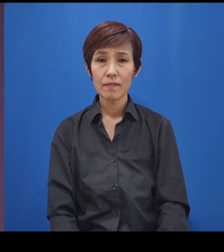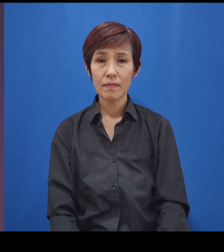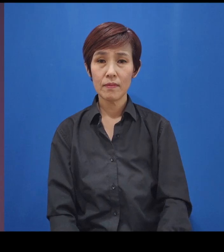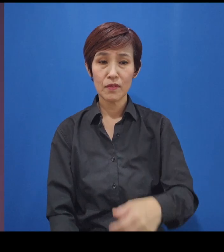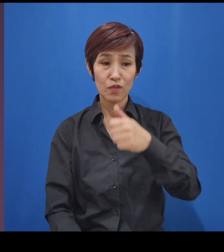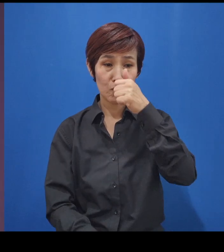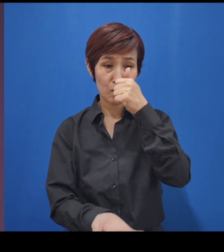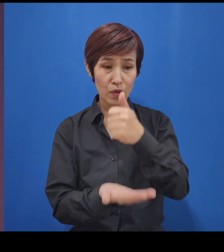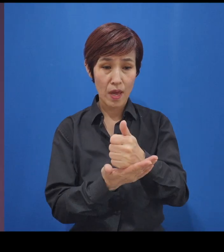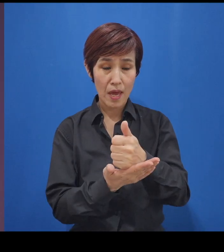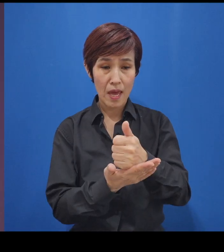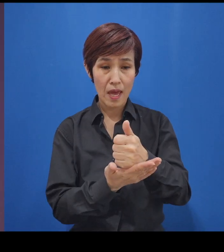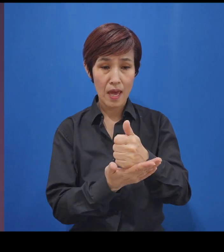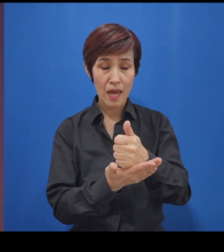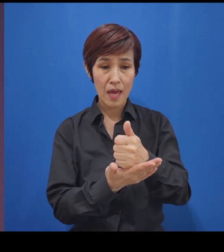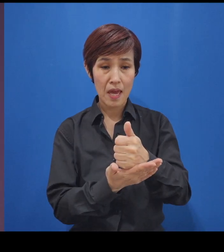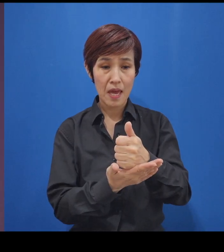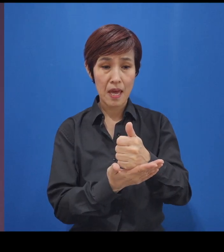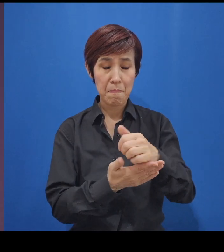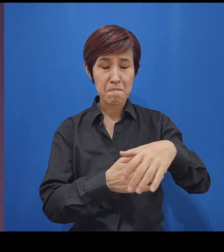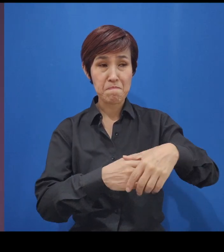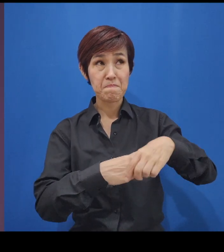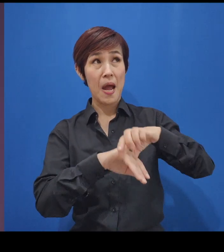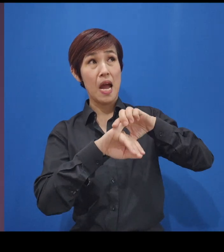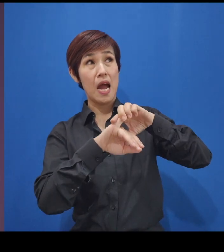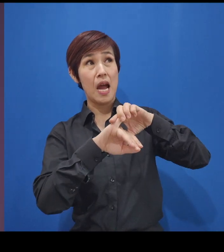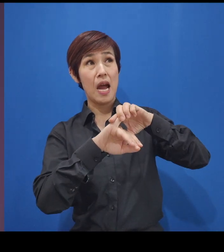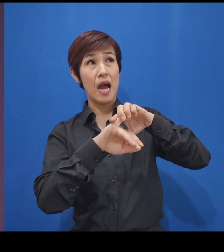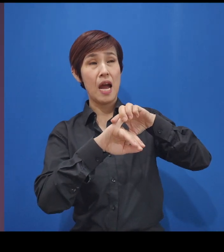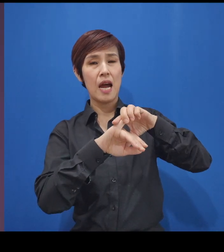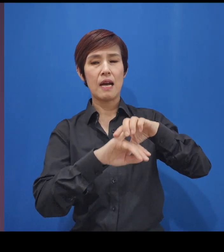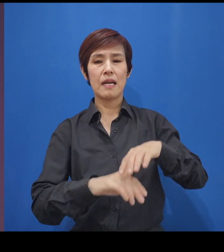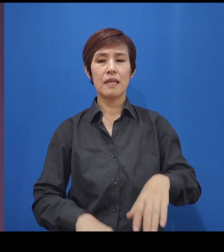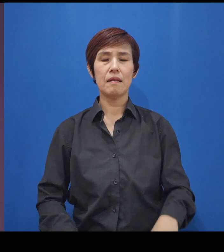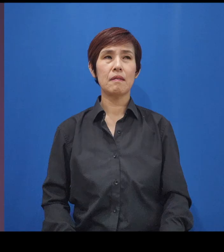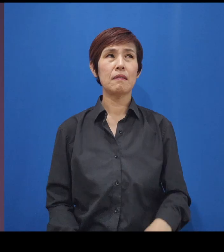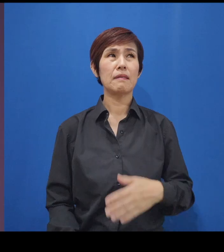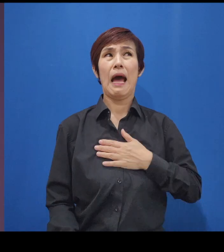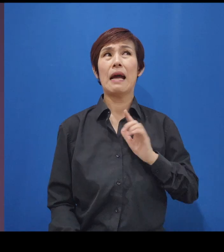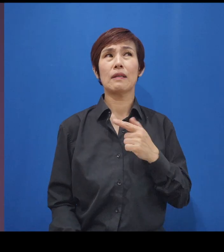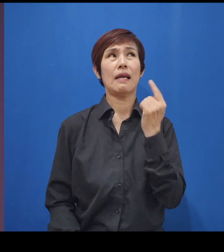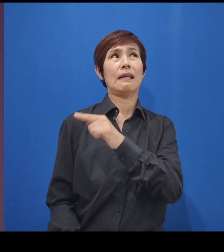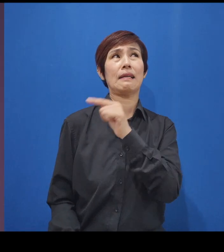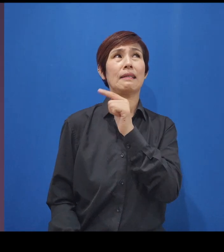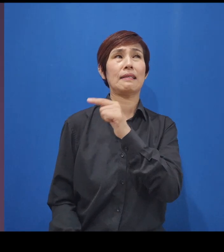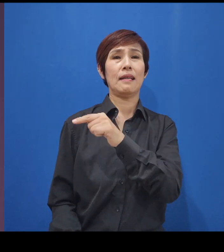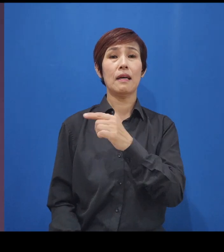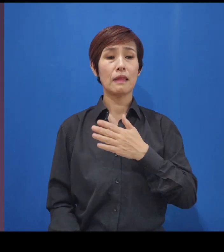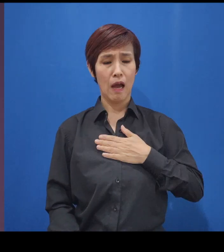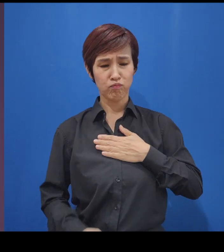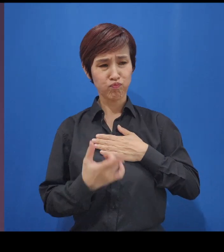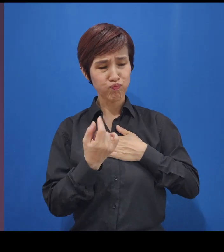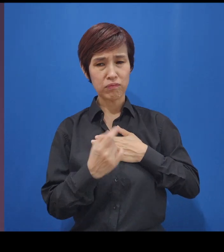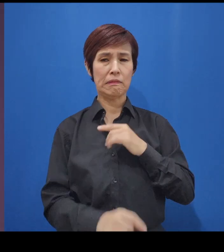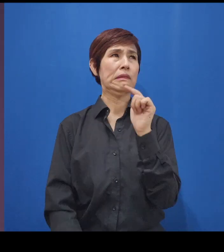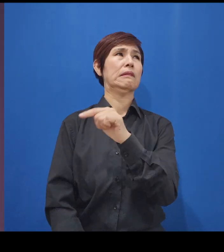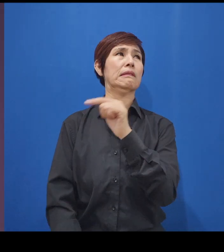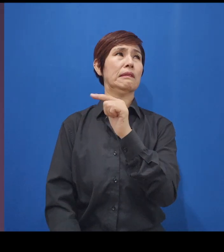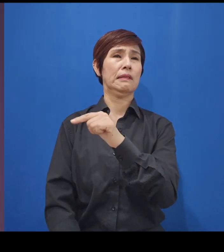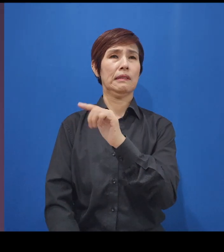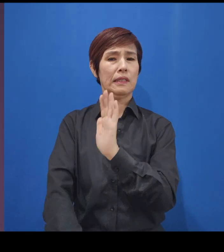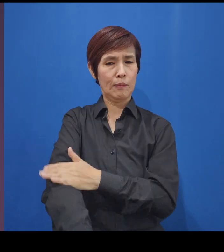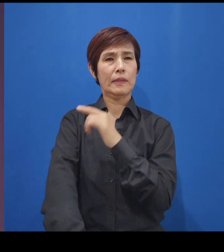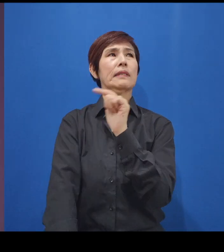죄가 들어오면 성령 충만하지 않으면 늘 남 탓합니다. 나는 옳은데